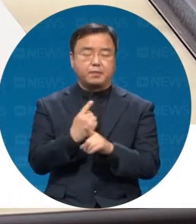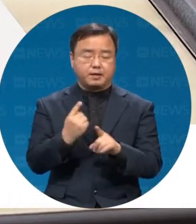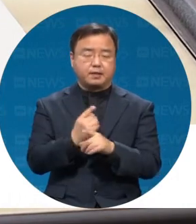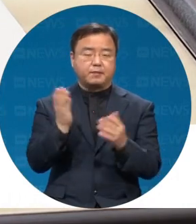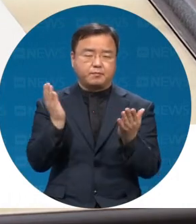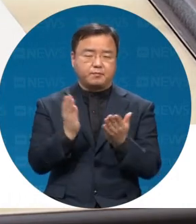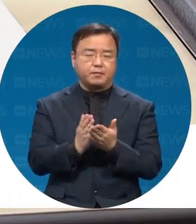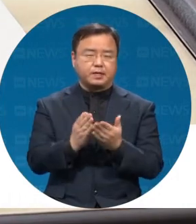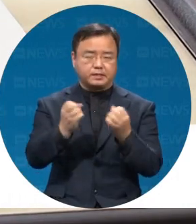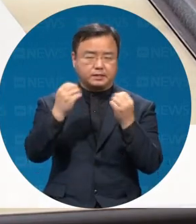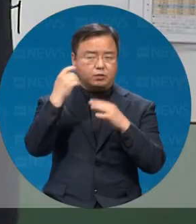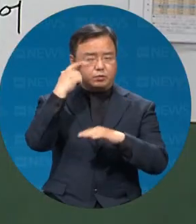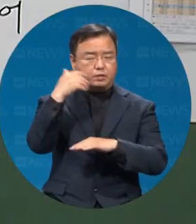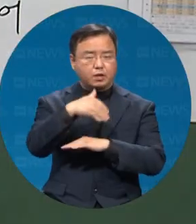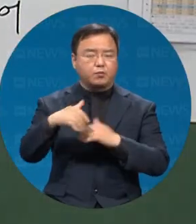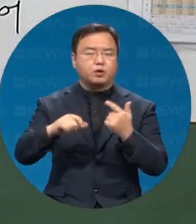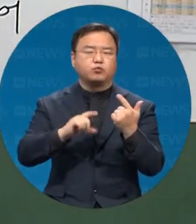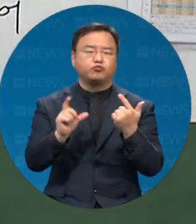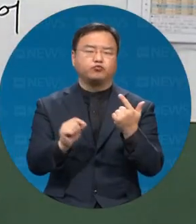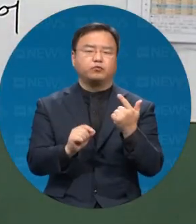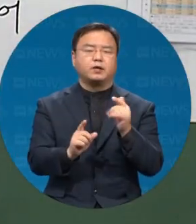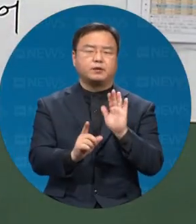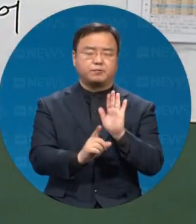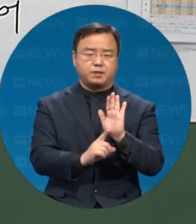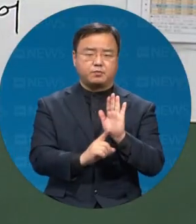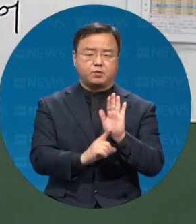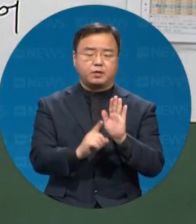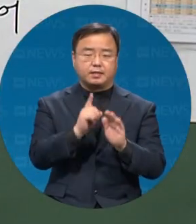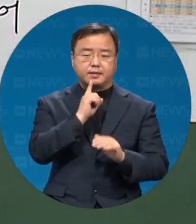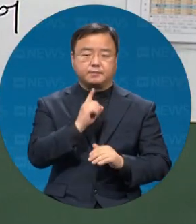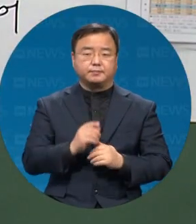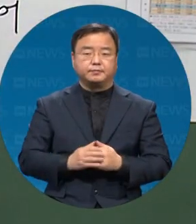오는 6월 발표하겠다 고 설명했습니다 ebs 뉴스 근처입니다